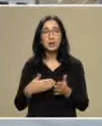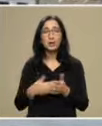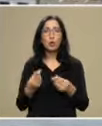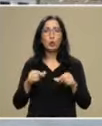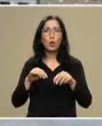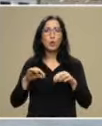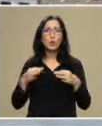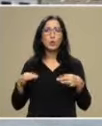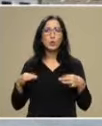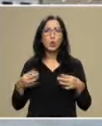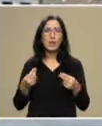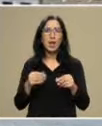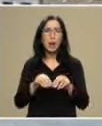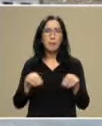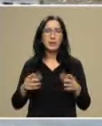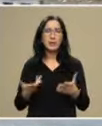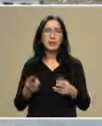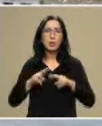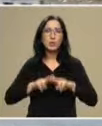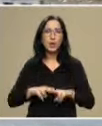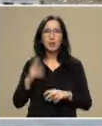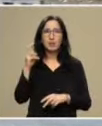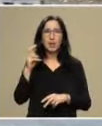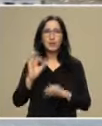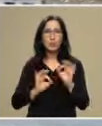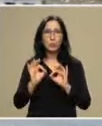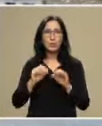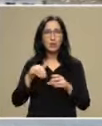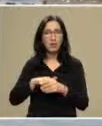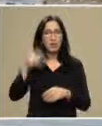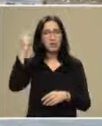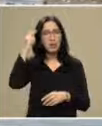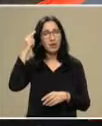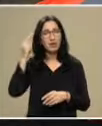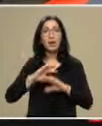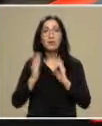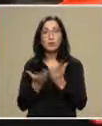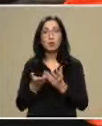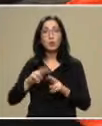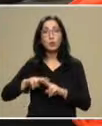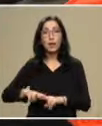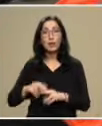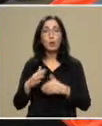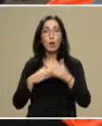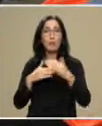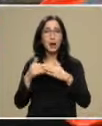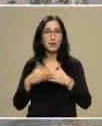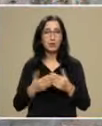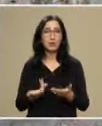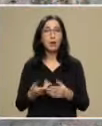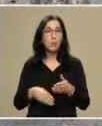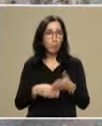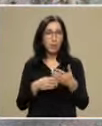сухата материя остава само 20% в главата. Всичко останало е практика. Като ги обучим добре, те работят